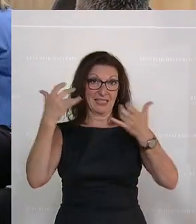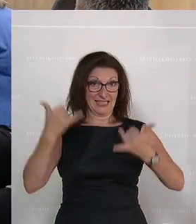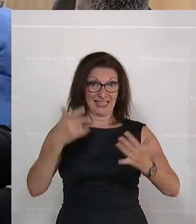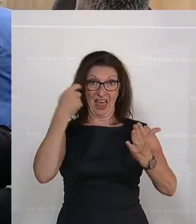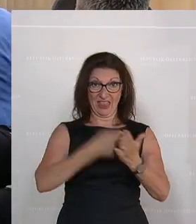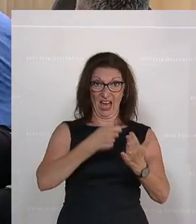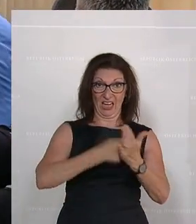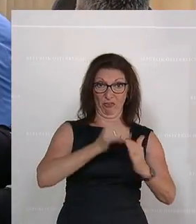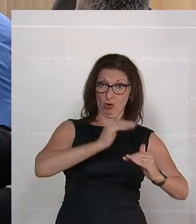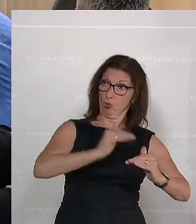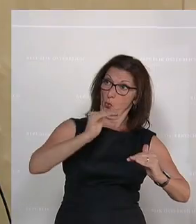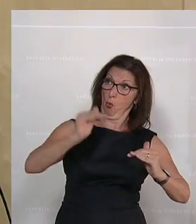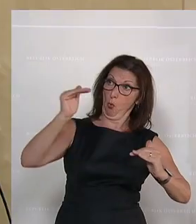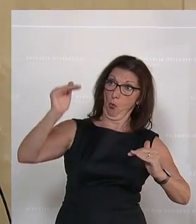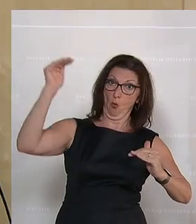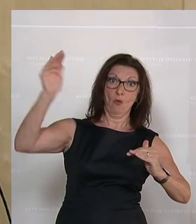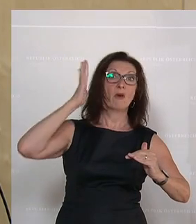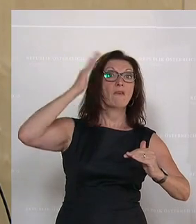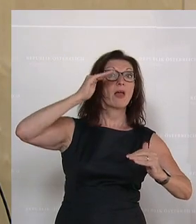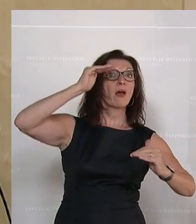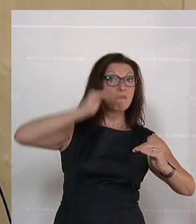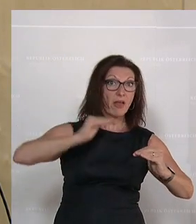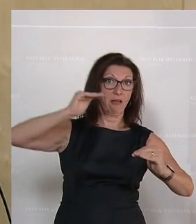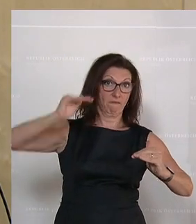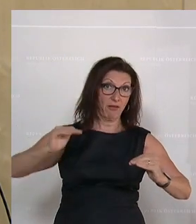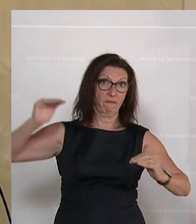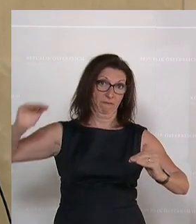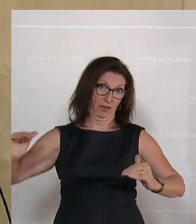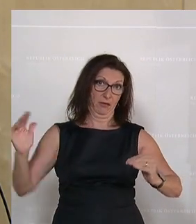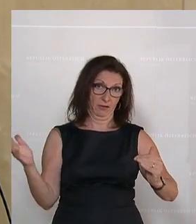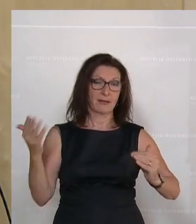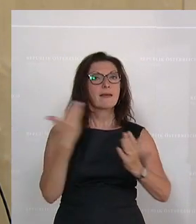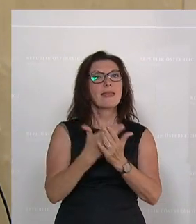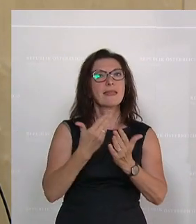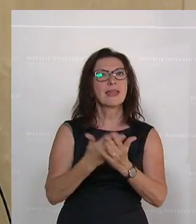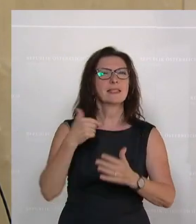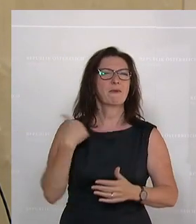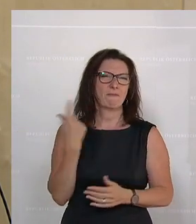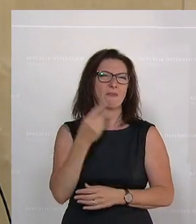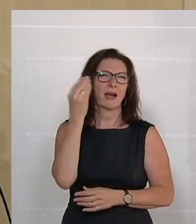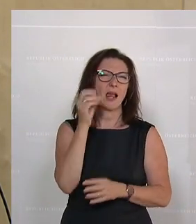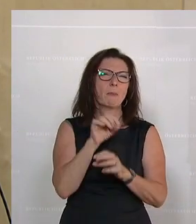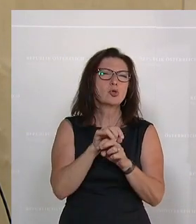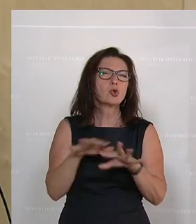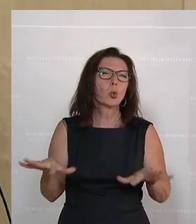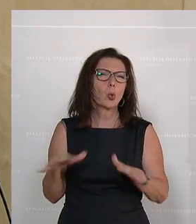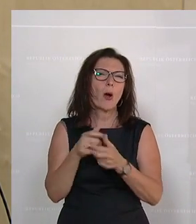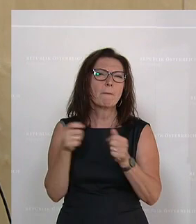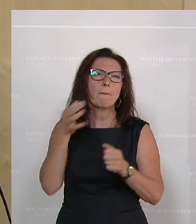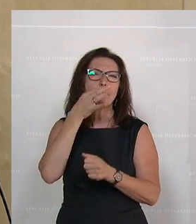die jetzt wirksam werden deswegen glauben wir dass diese strukturelle maßnahme weiter ist anstatt es